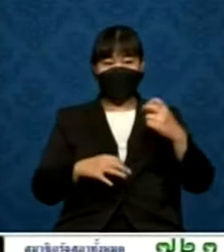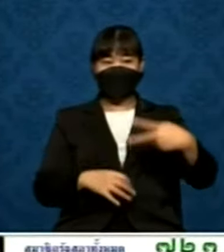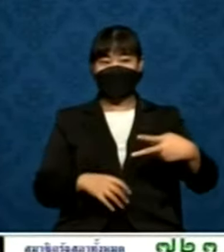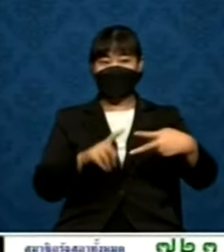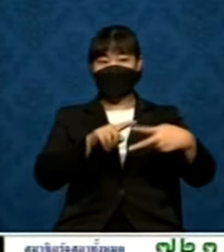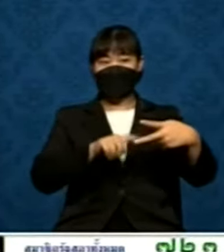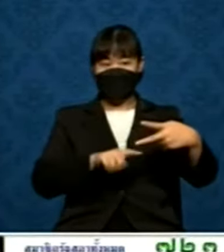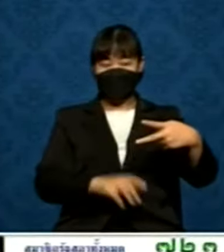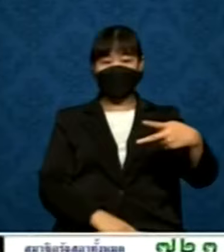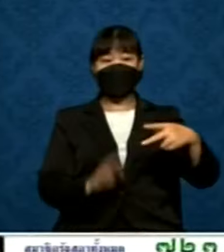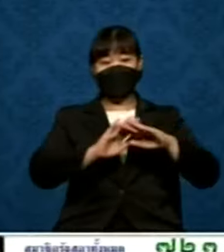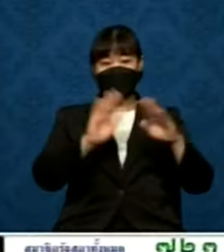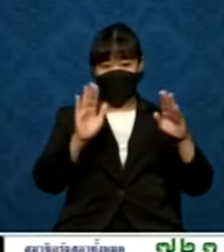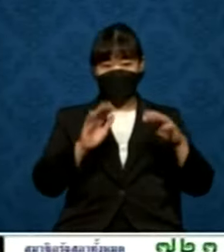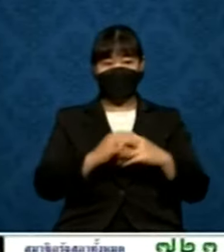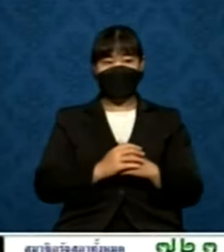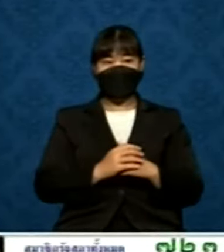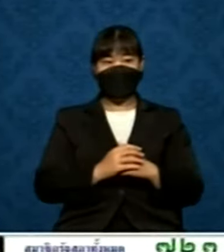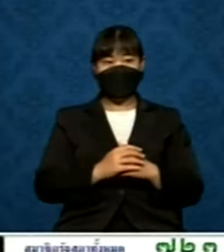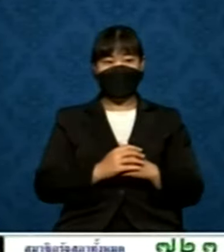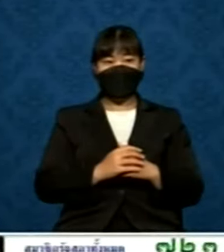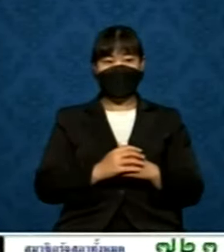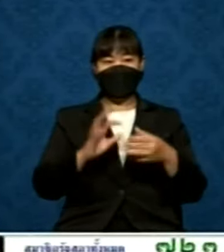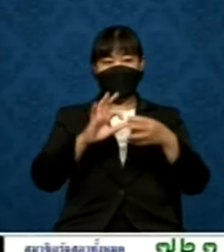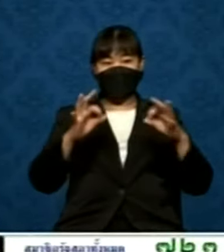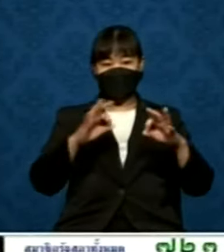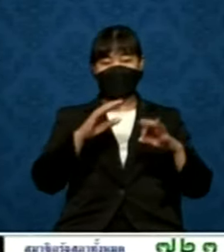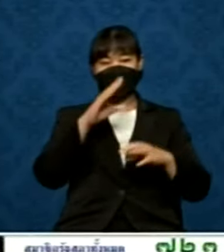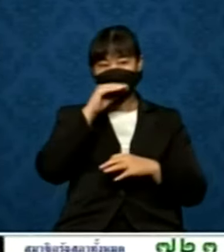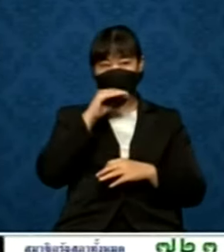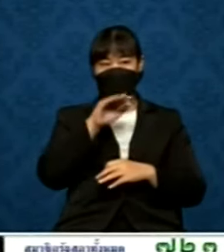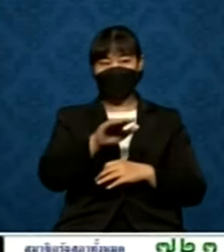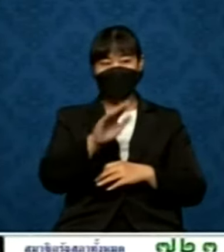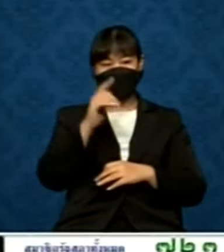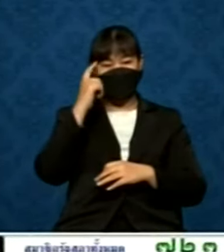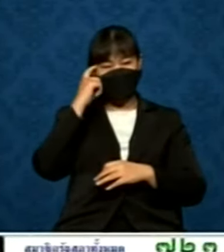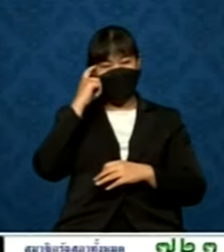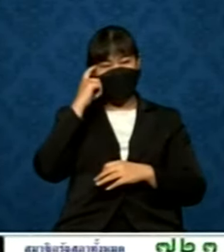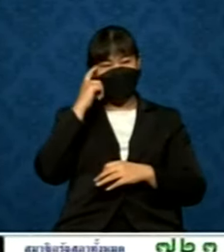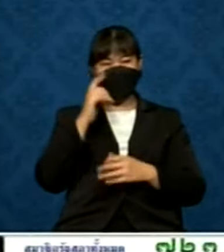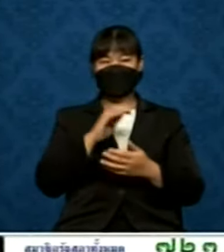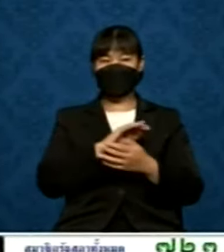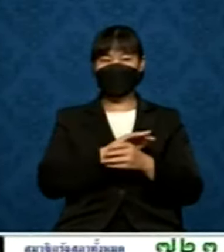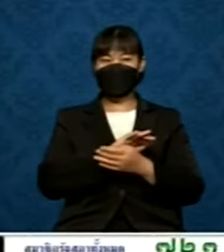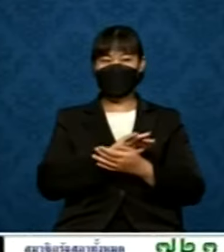านครับ ประโยคที่ท่านพูดผมยังจำไม่ได้เลยผมรู้สึกว่าไม่สมควร